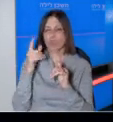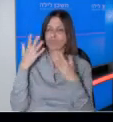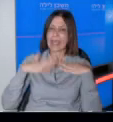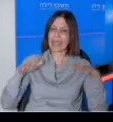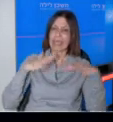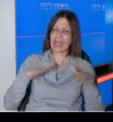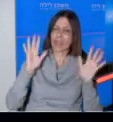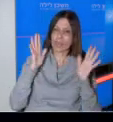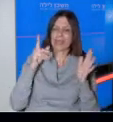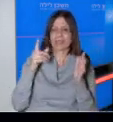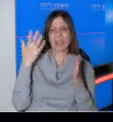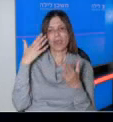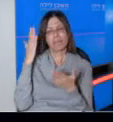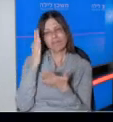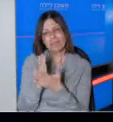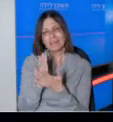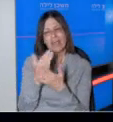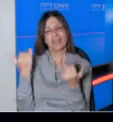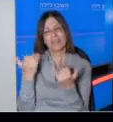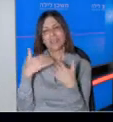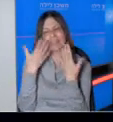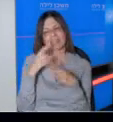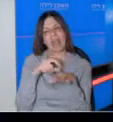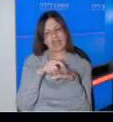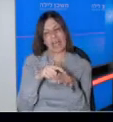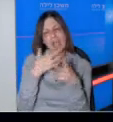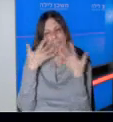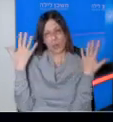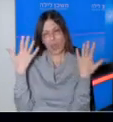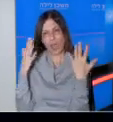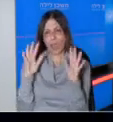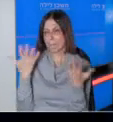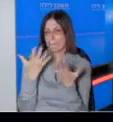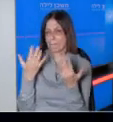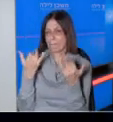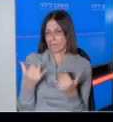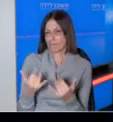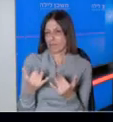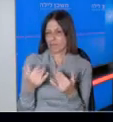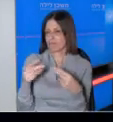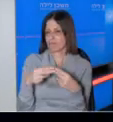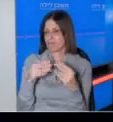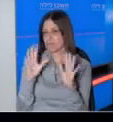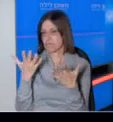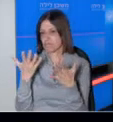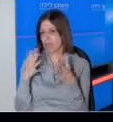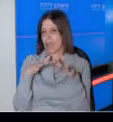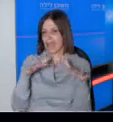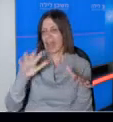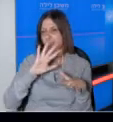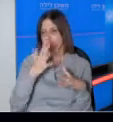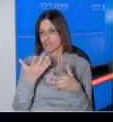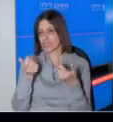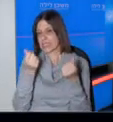יותר מדי. נתת תמיד כאילו הדרכה ברורה. לקראת מה אנחנו עומדים? גל חמישי וסגר, או שאנחנו יכולים להיות רגועים?